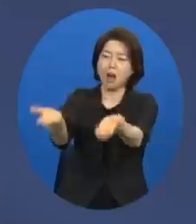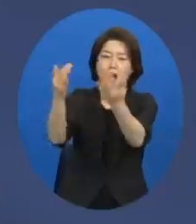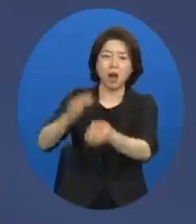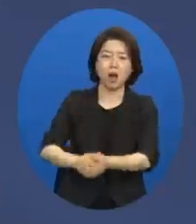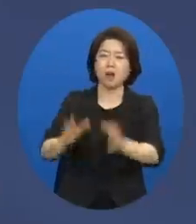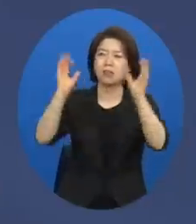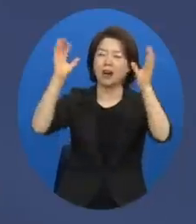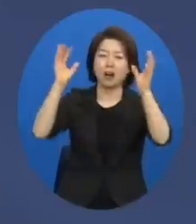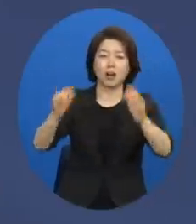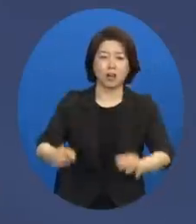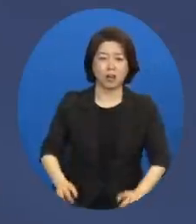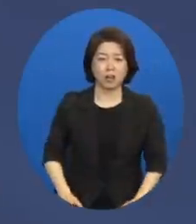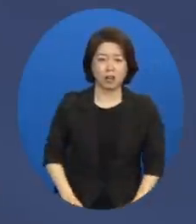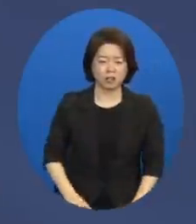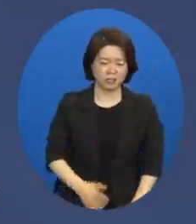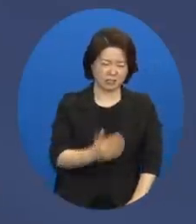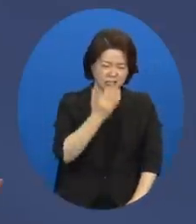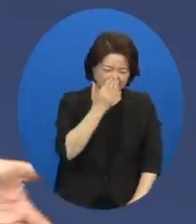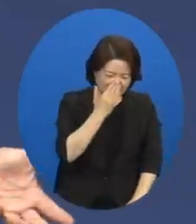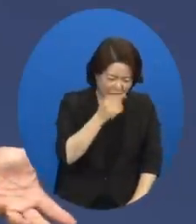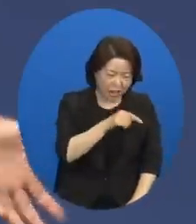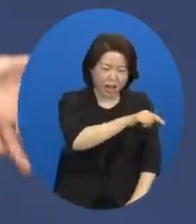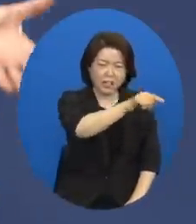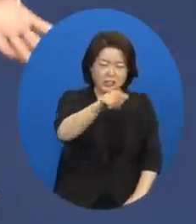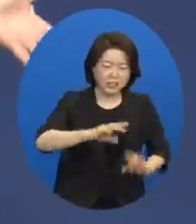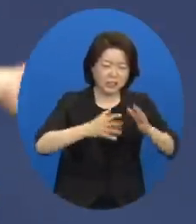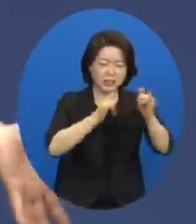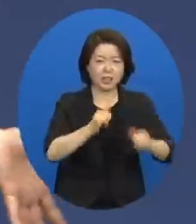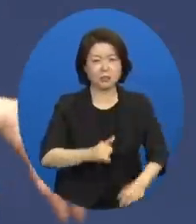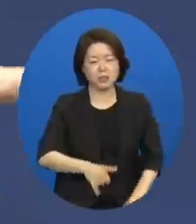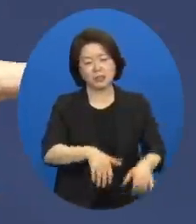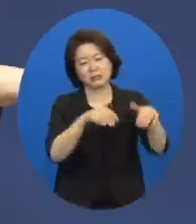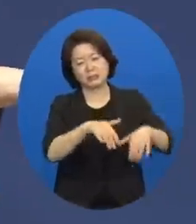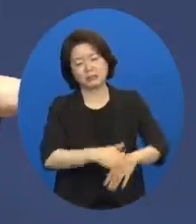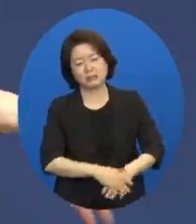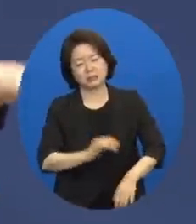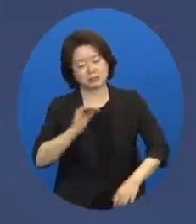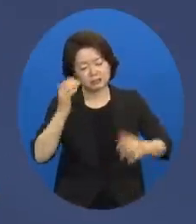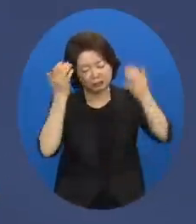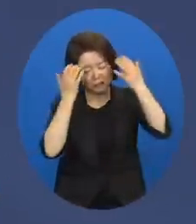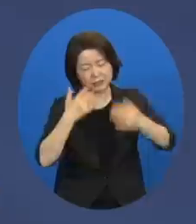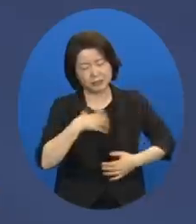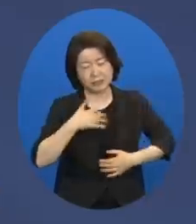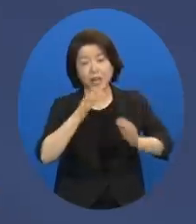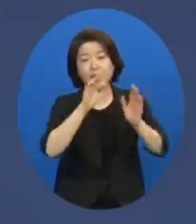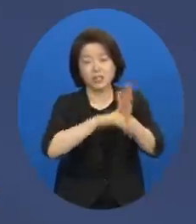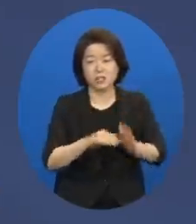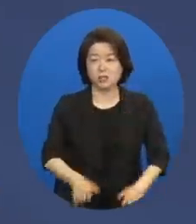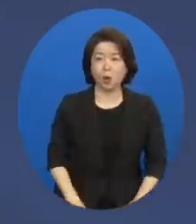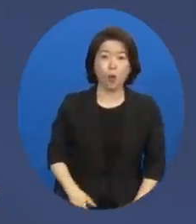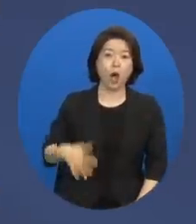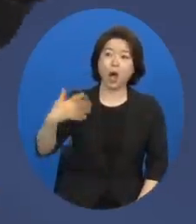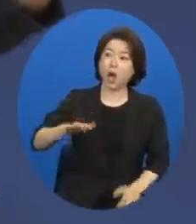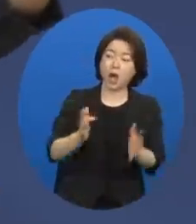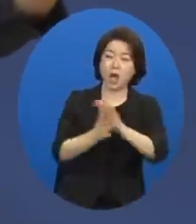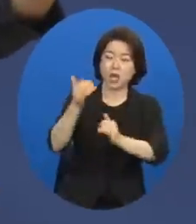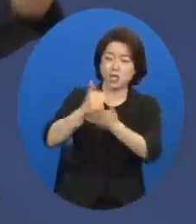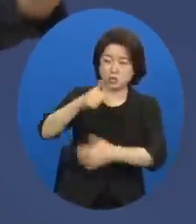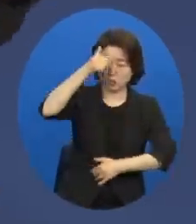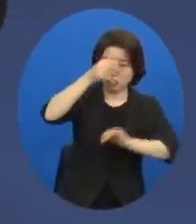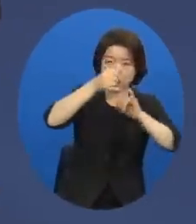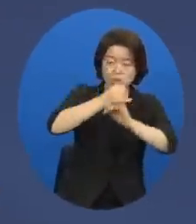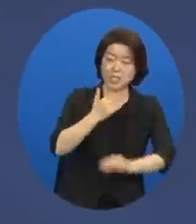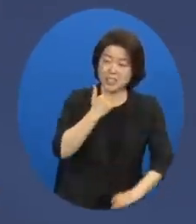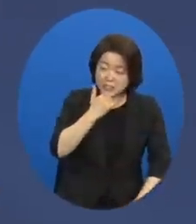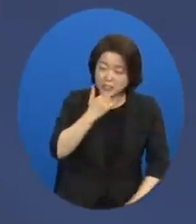식민지로 시달리면서 지독하게 가난하고 뜯기고 그냥 괴롭힘 당하던 그들에게 이분이야말로 구약성경에